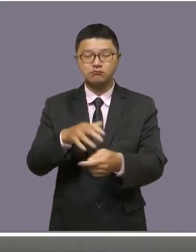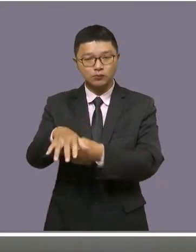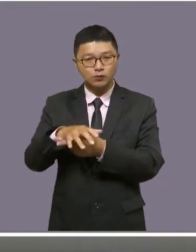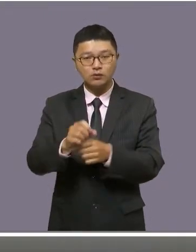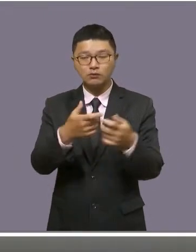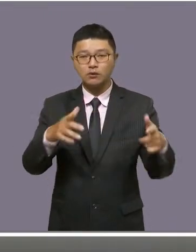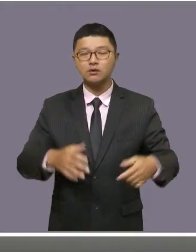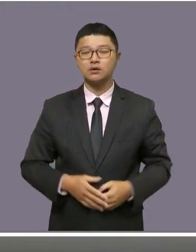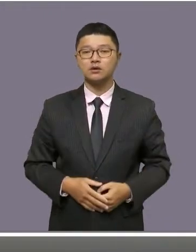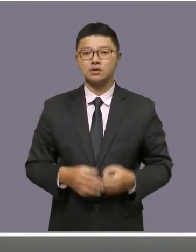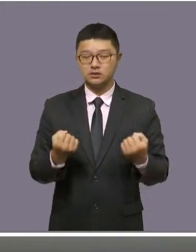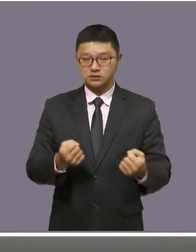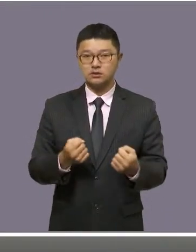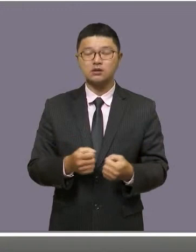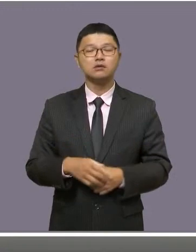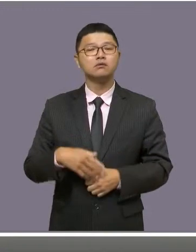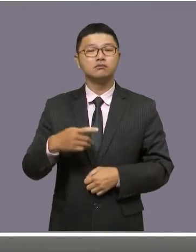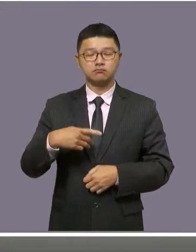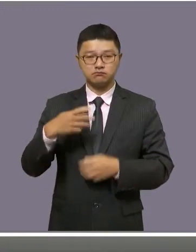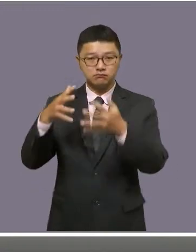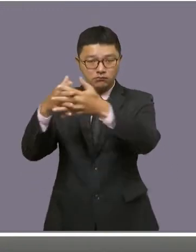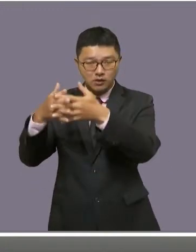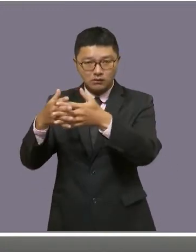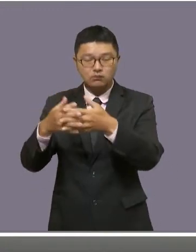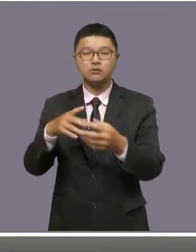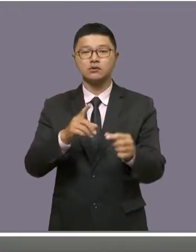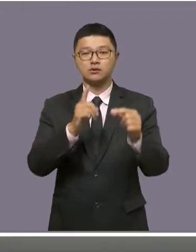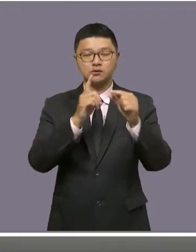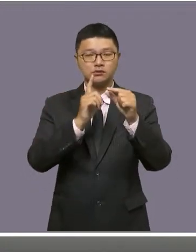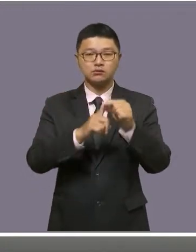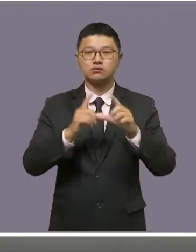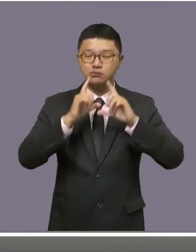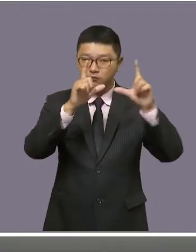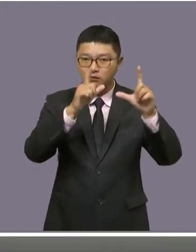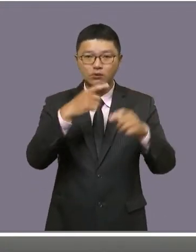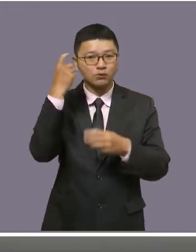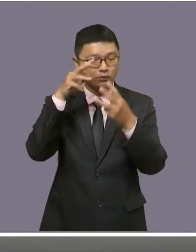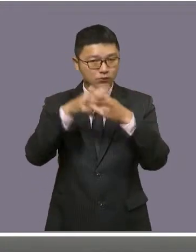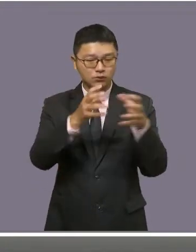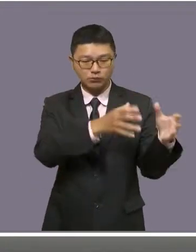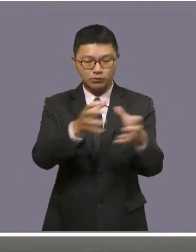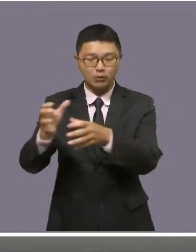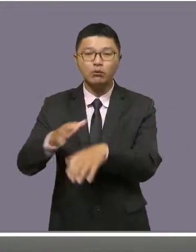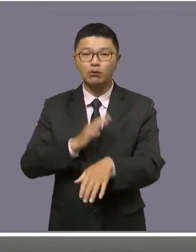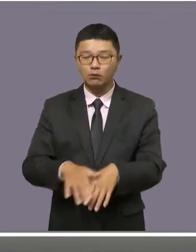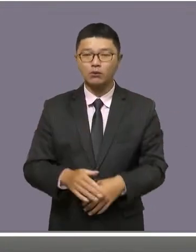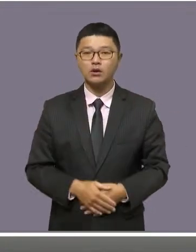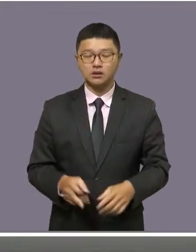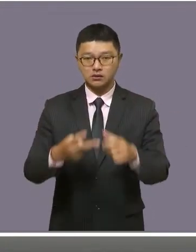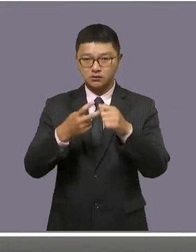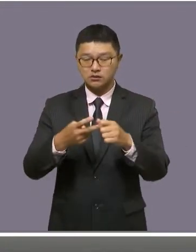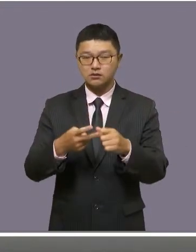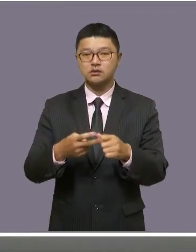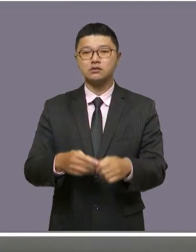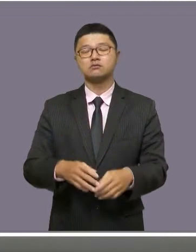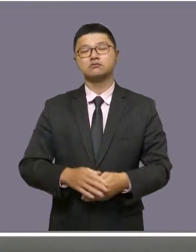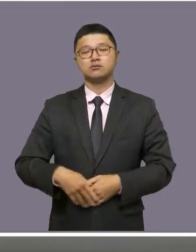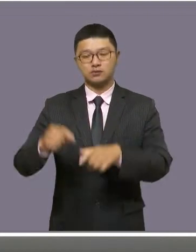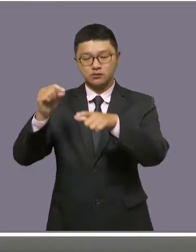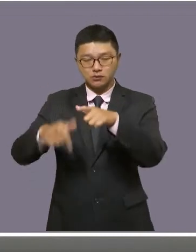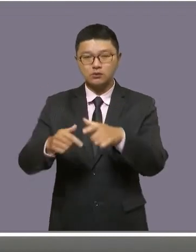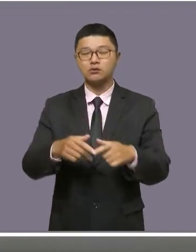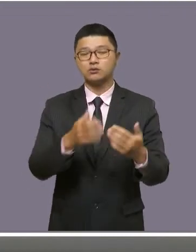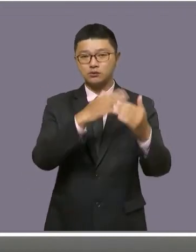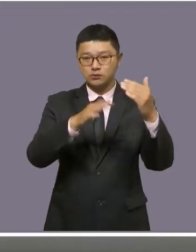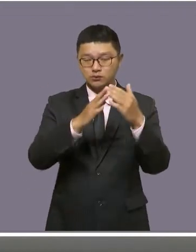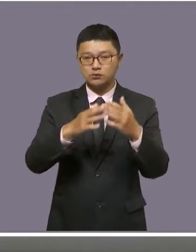在美国跟中东欧那另外一个联盟是针对产学教育合作联盟，那这个会是深化